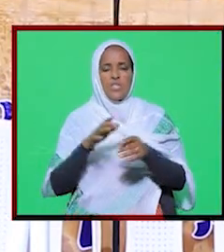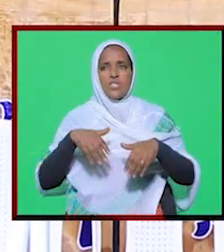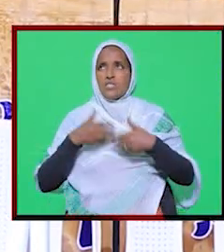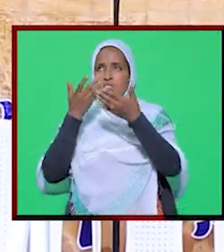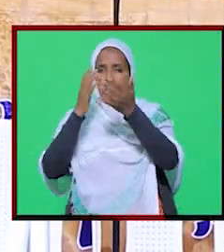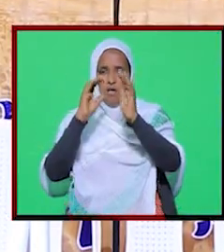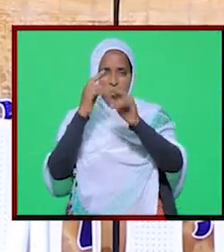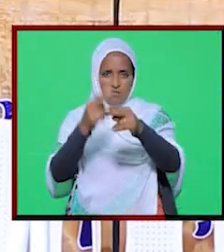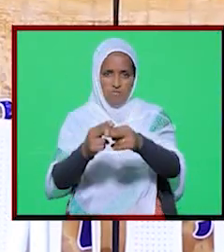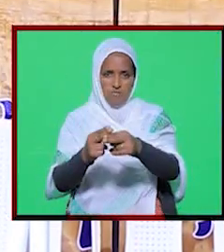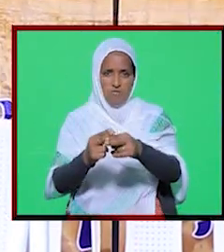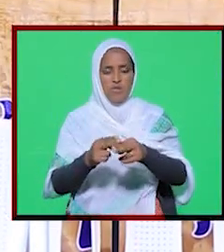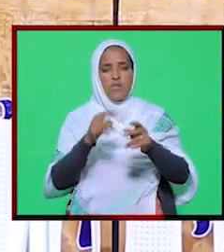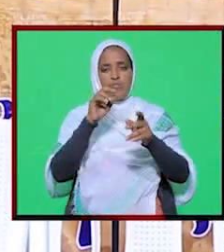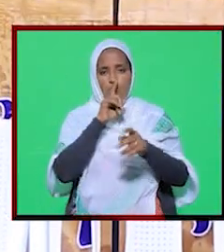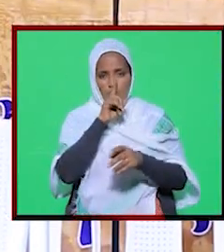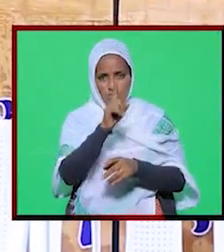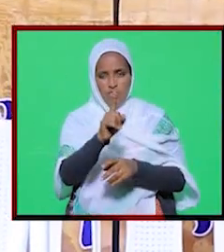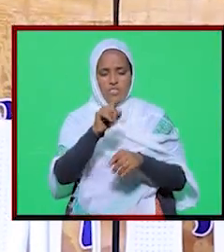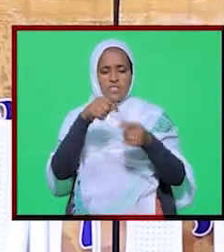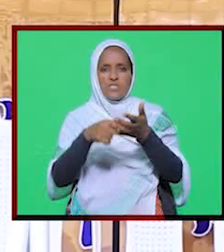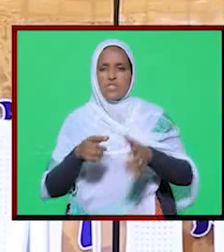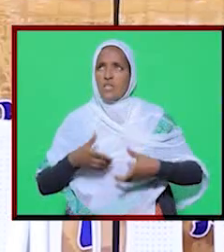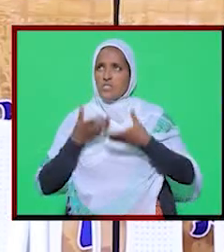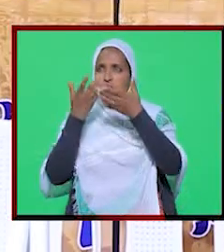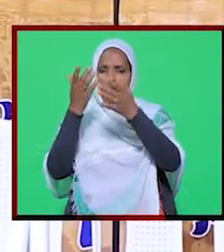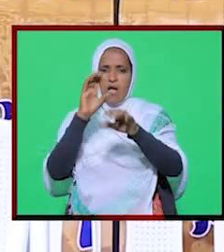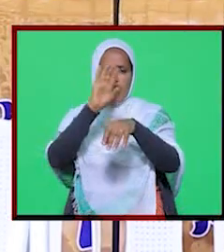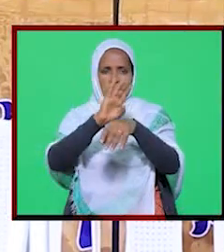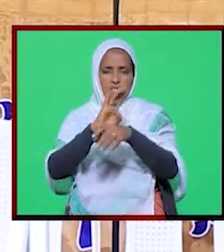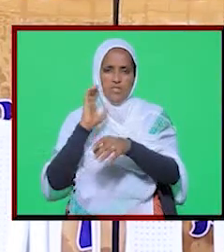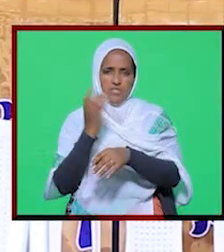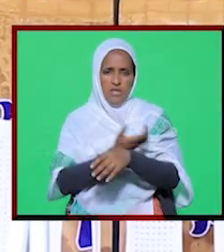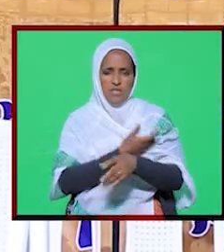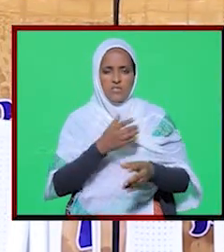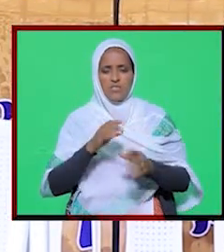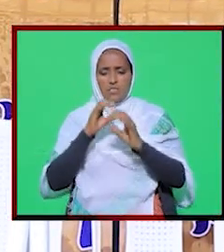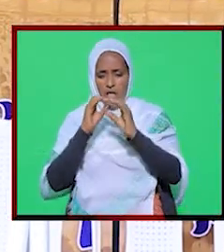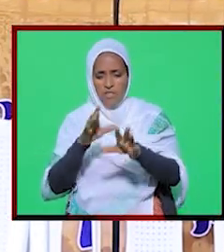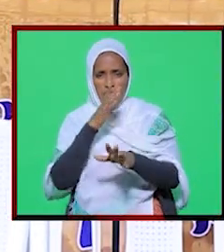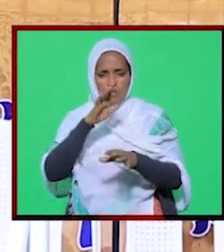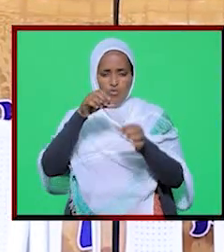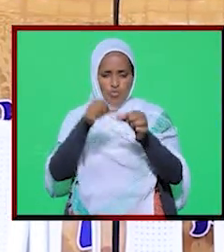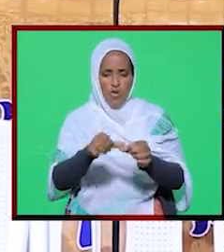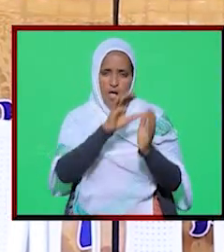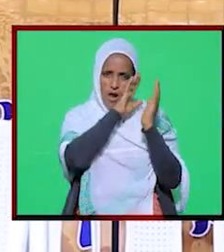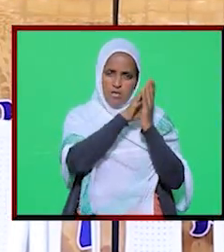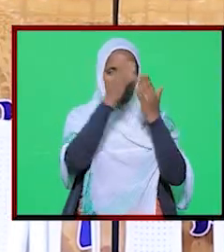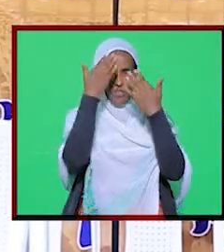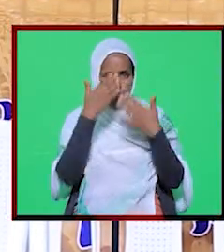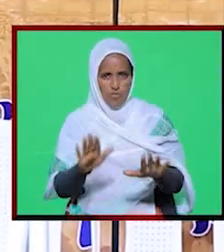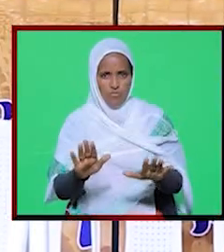ንስሐ ይሆናል። በእውነት ስለ ንስሐ ቤተክርስቲያናችን ሳታስተምር ውላ አድራ